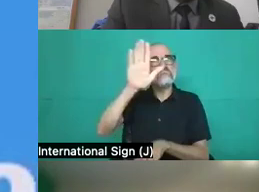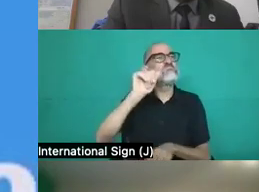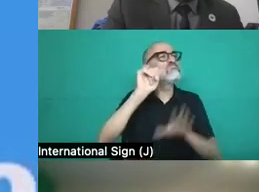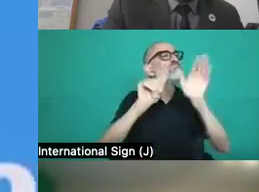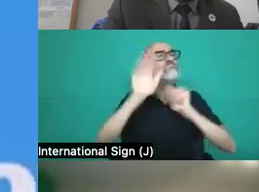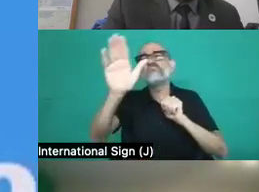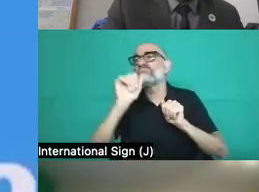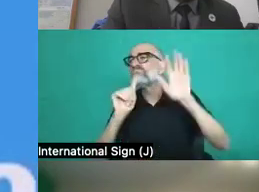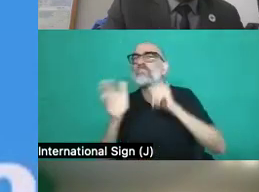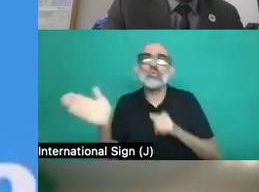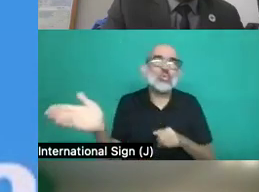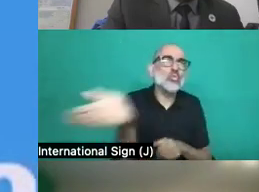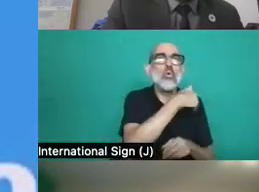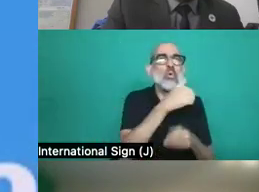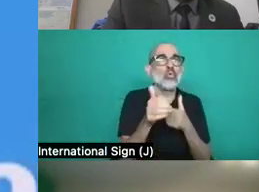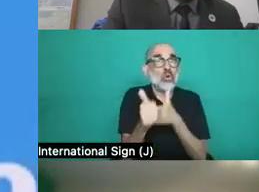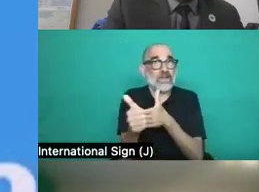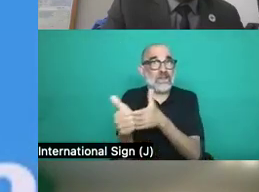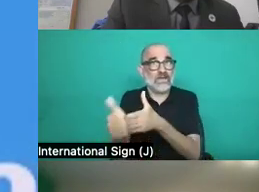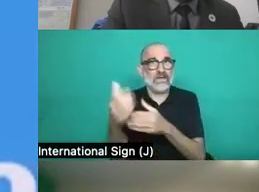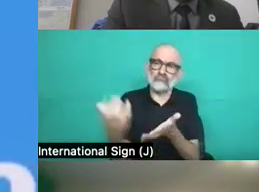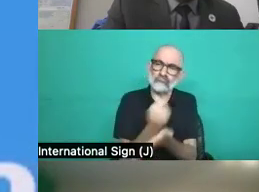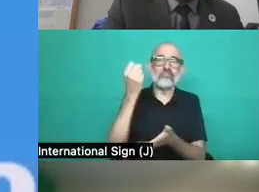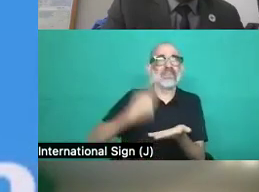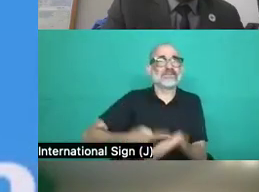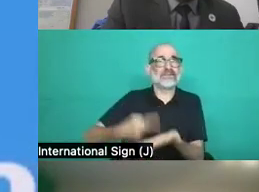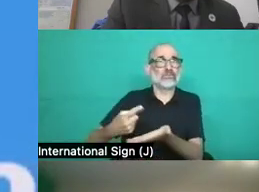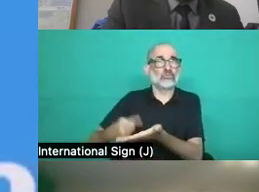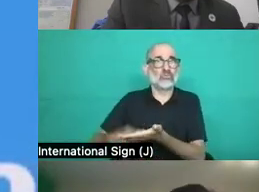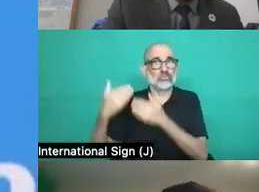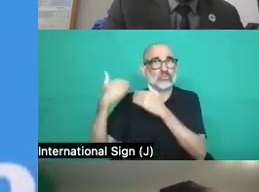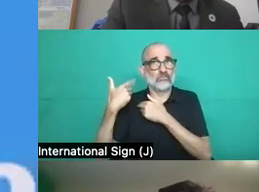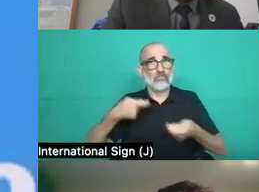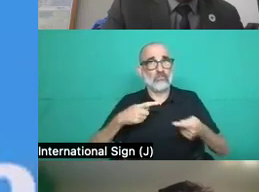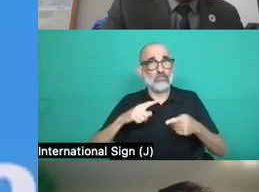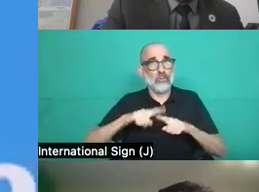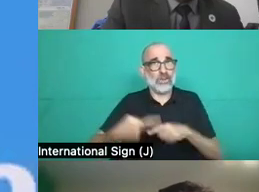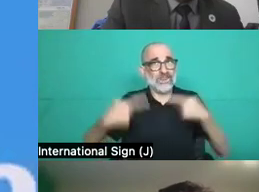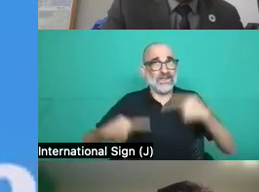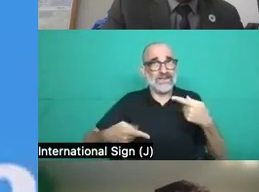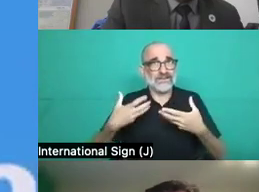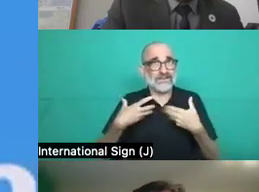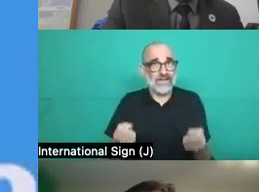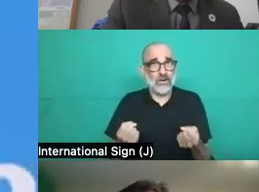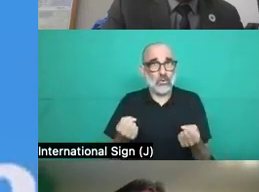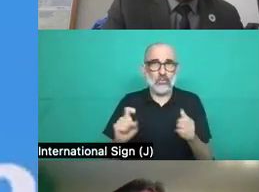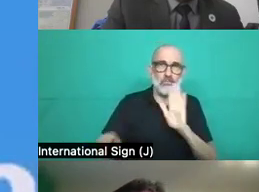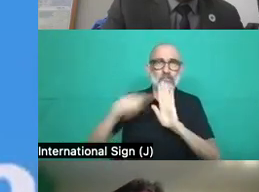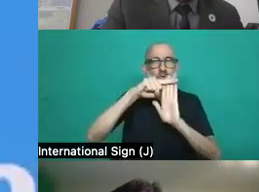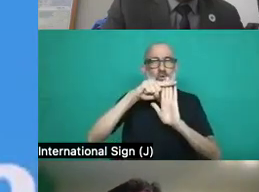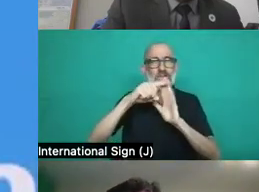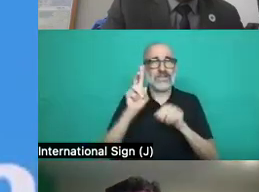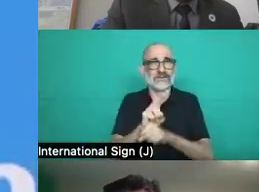diagnostique en tant qu'un pilier essentiel pour l'amélioration des systèmes de santé. Grâce à un